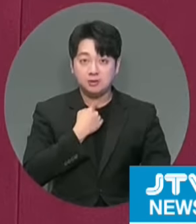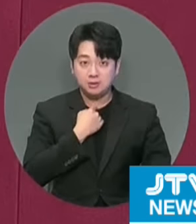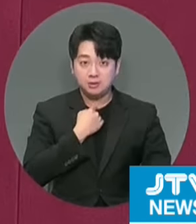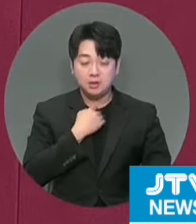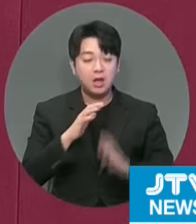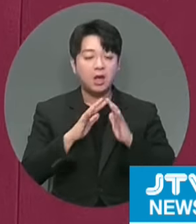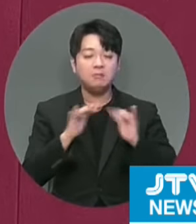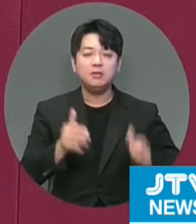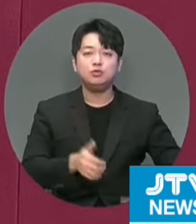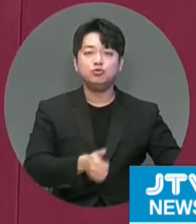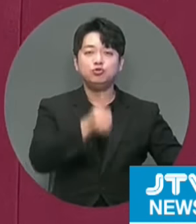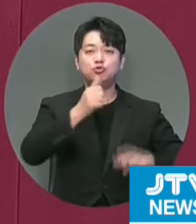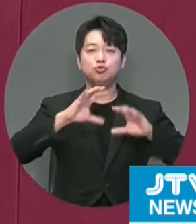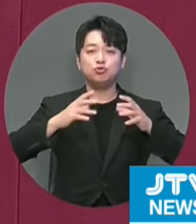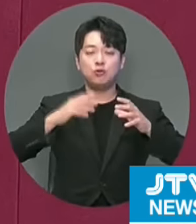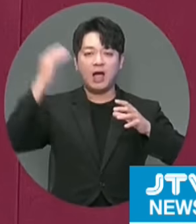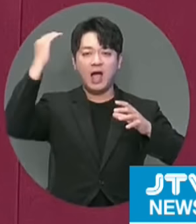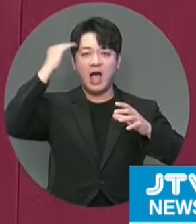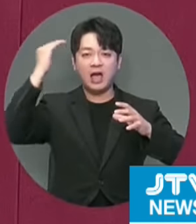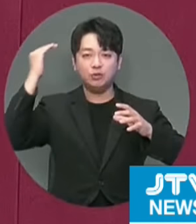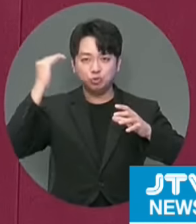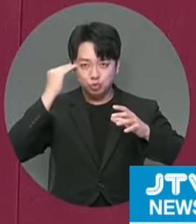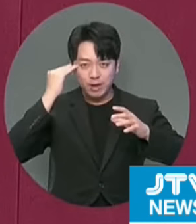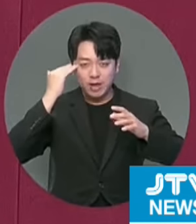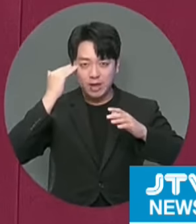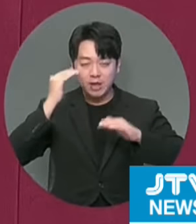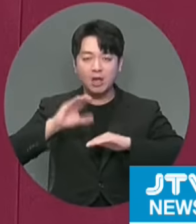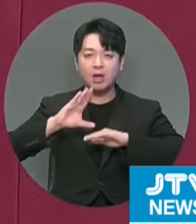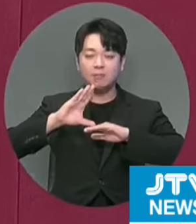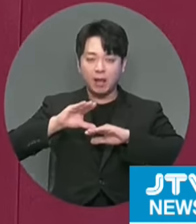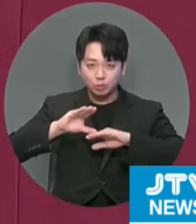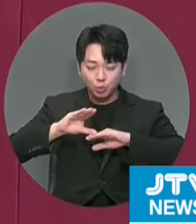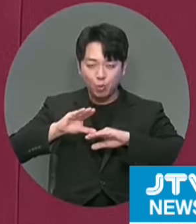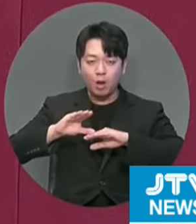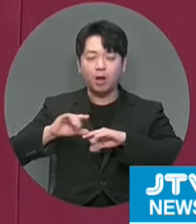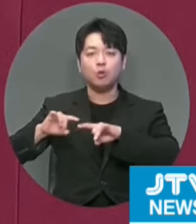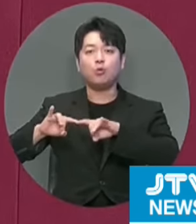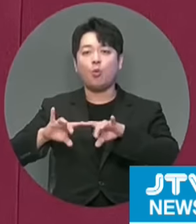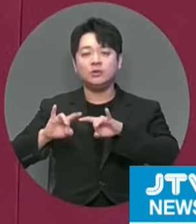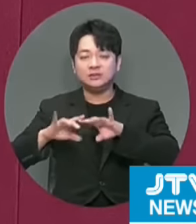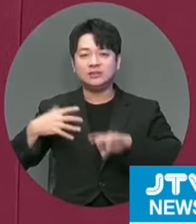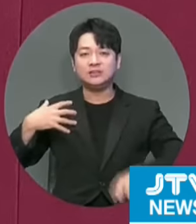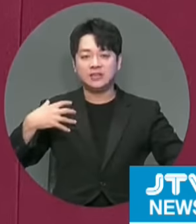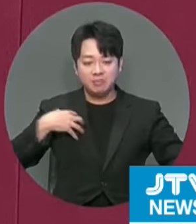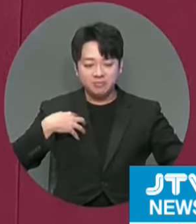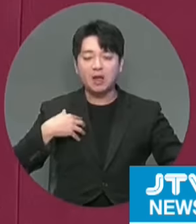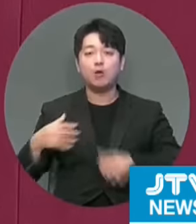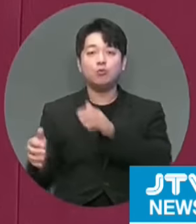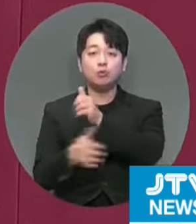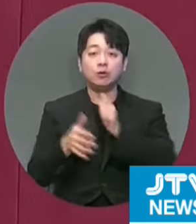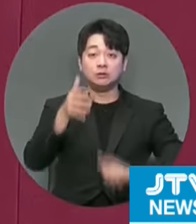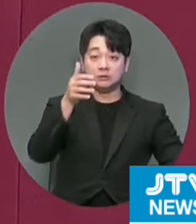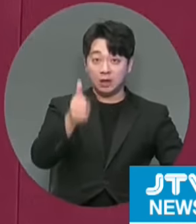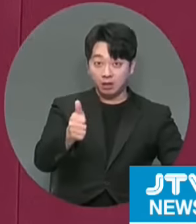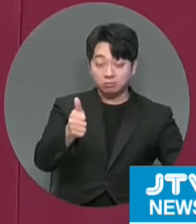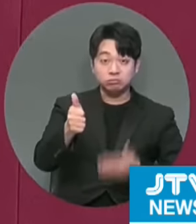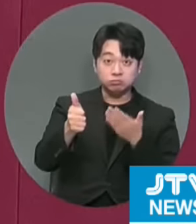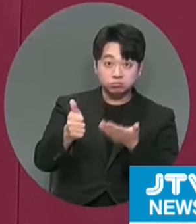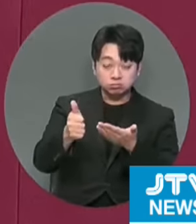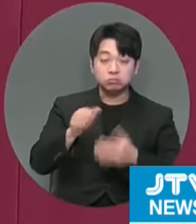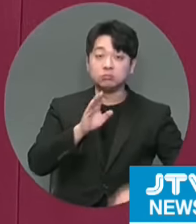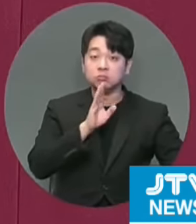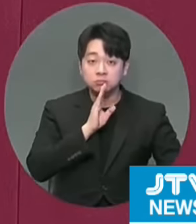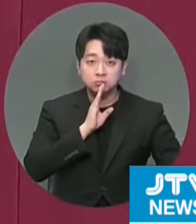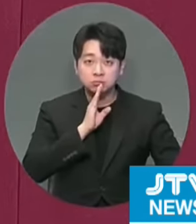민주공화국 대한민국의 방송과 통신정책을 책임지는 방송통신위원장은 그 어떤 자리보다